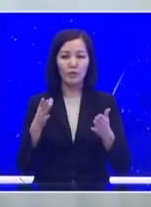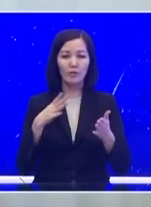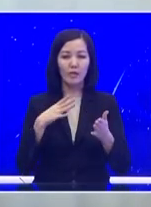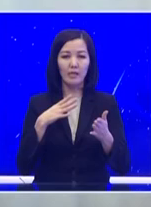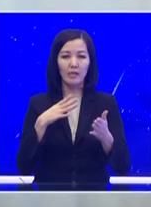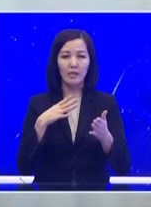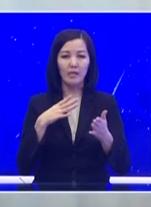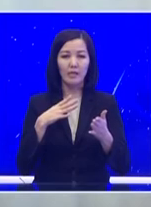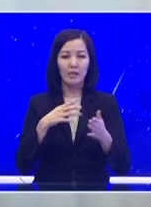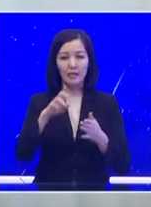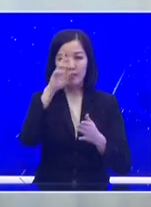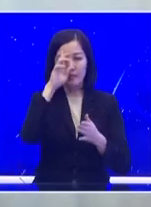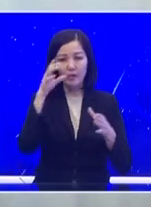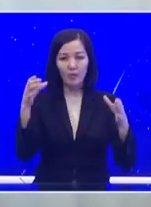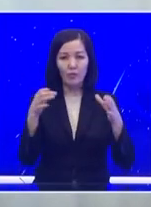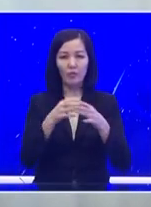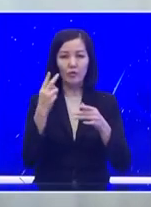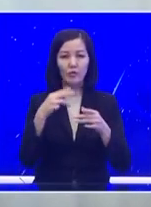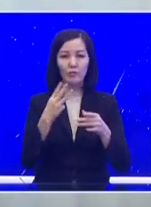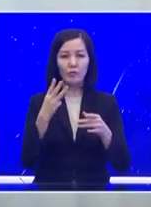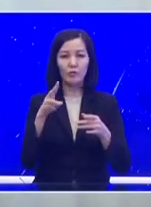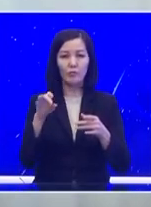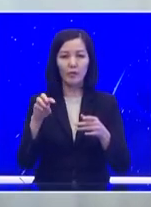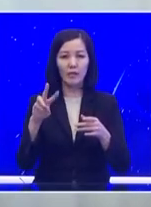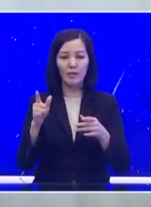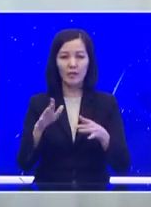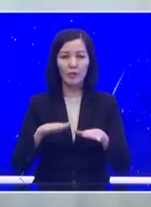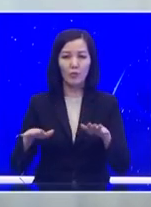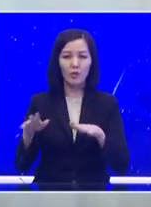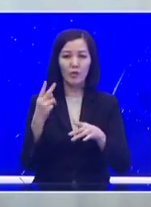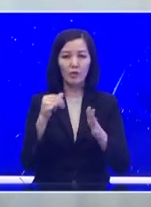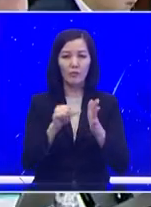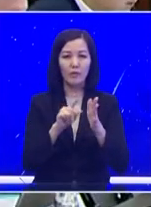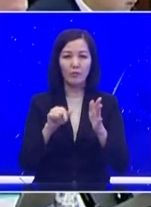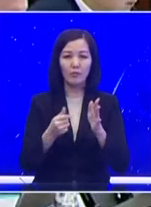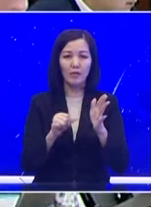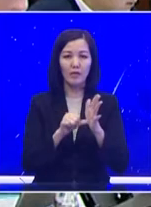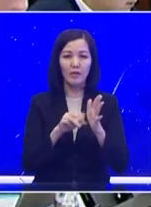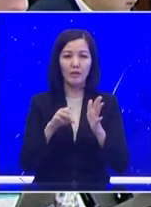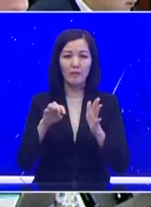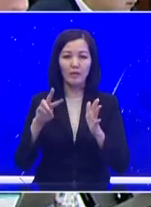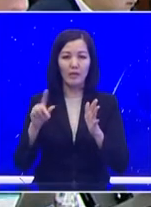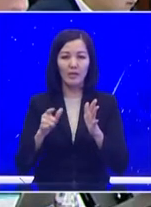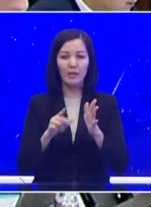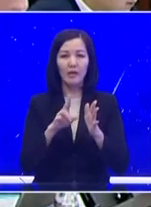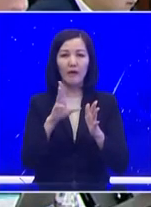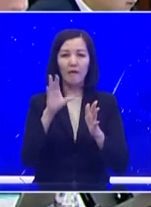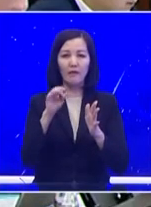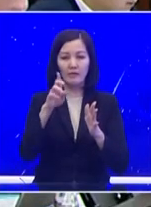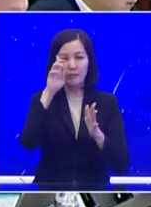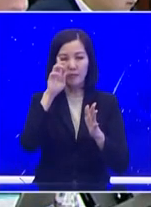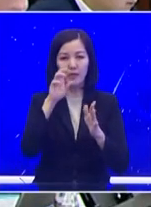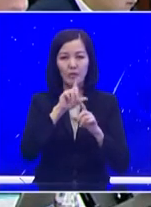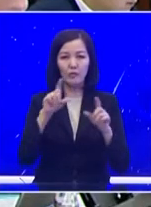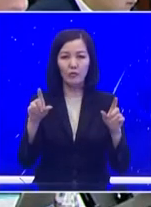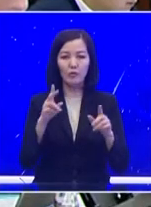ішінде мемлекеттік органдар 23 миллиард теңге, өңірлерден 26,6 миллиард теңге және квазимемлекеттік сектор